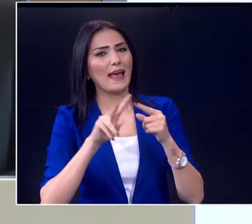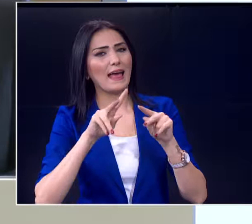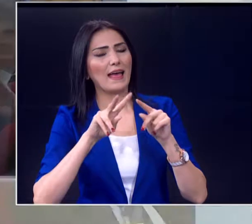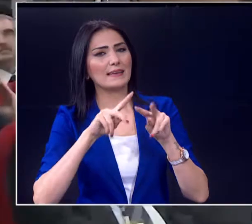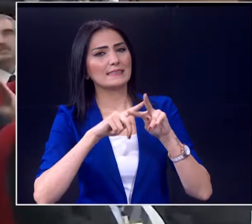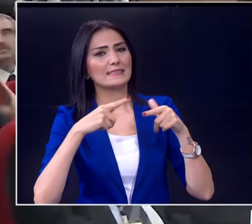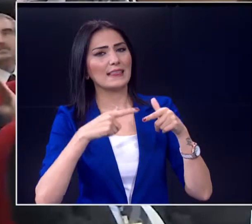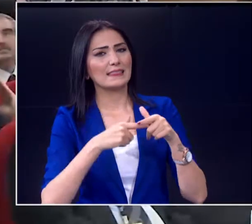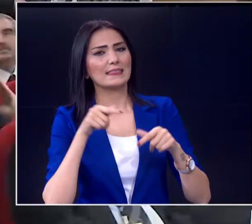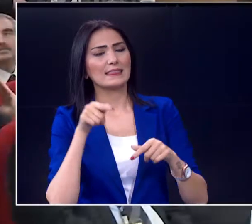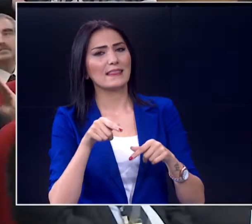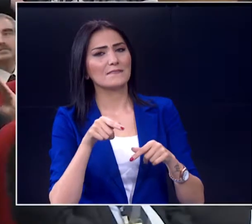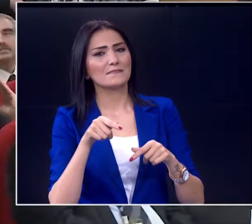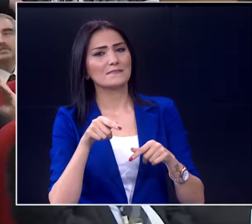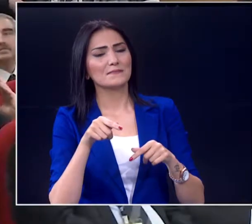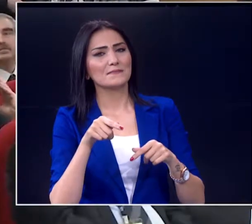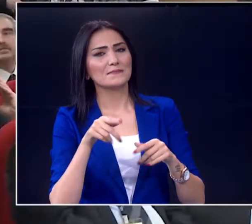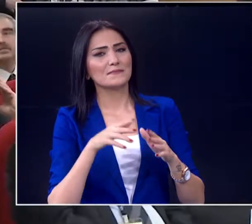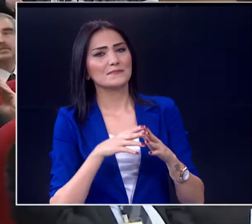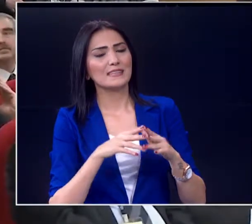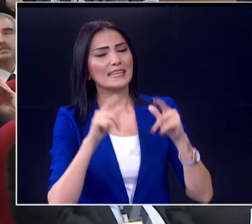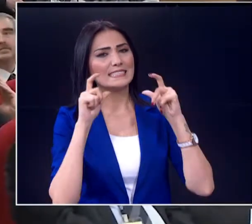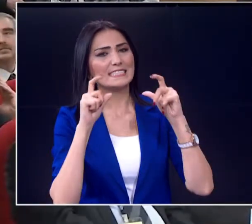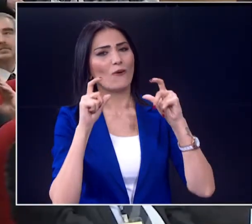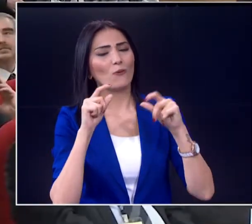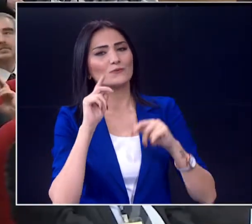geniş kapsamda bankacılık hizmetlerinde, sigortada